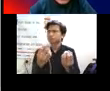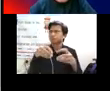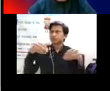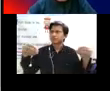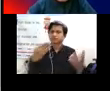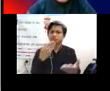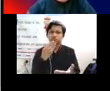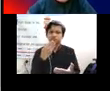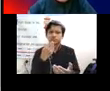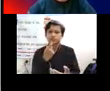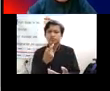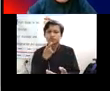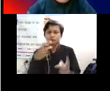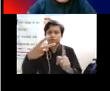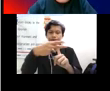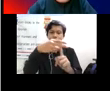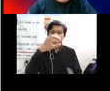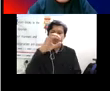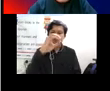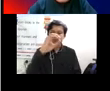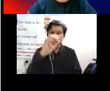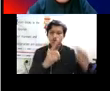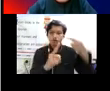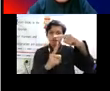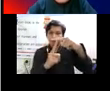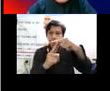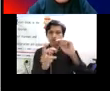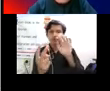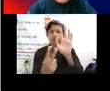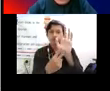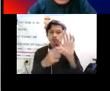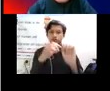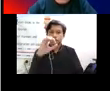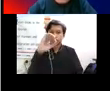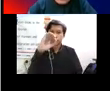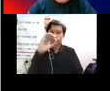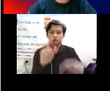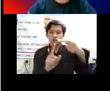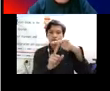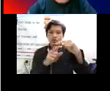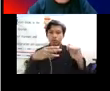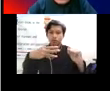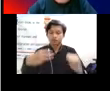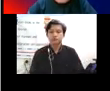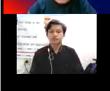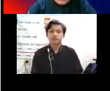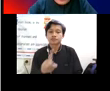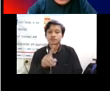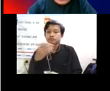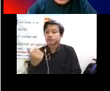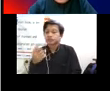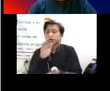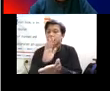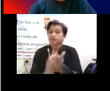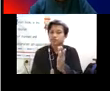footnote Jika kita ingin menggunakan ganti style itu bisa juga di menu reference Kemudian untuk stylenya ini bisa kita